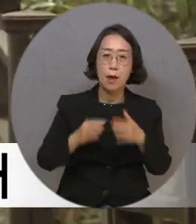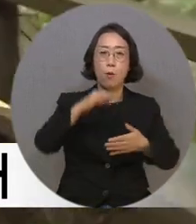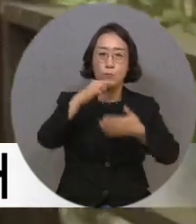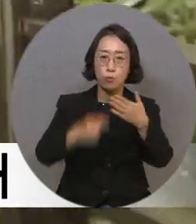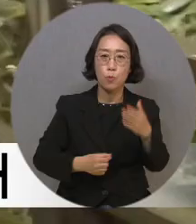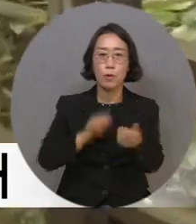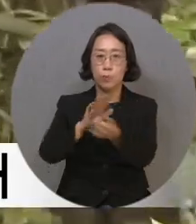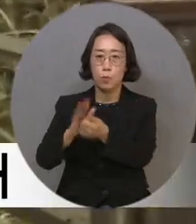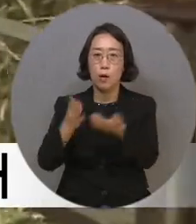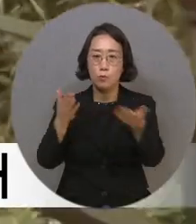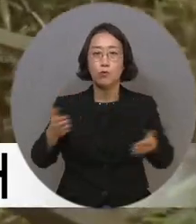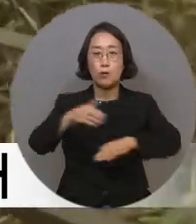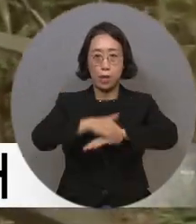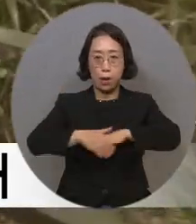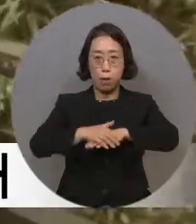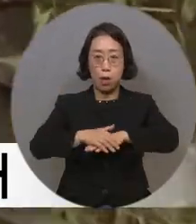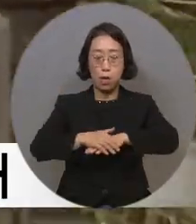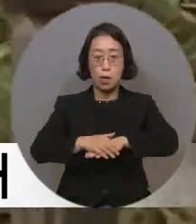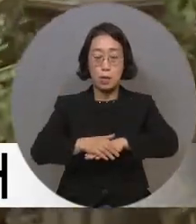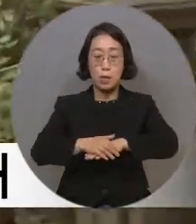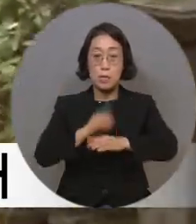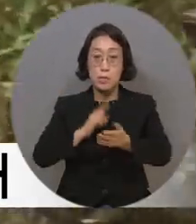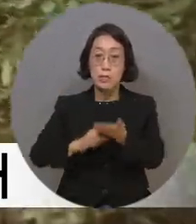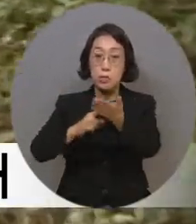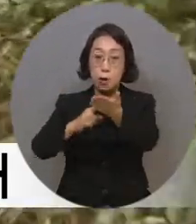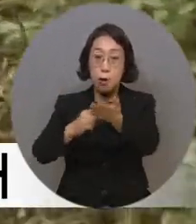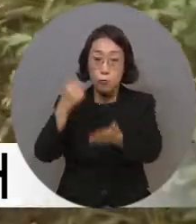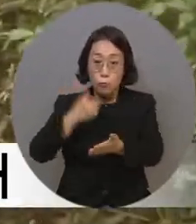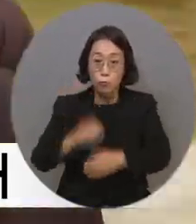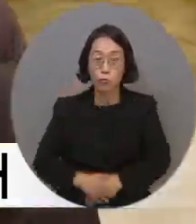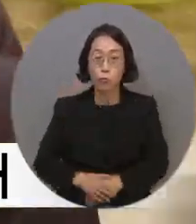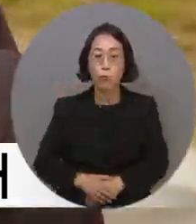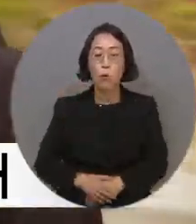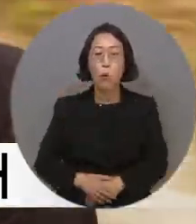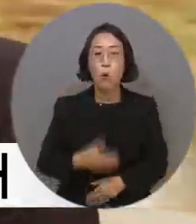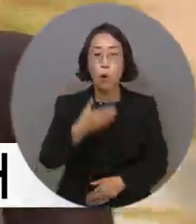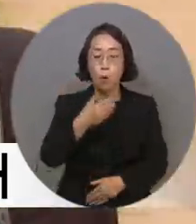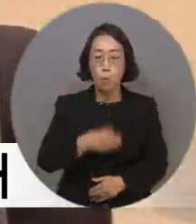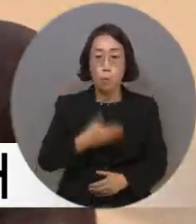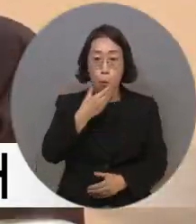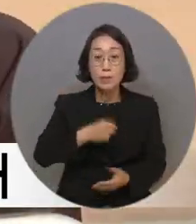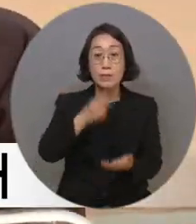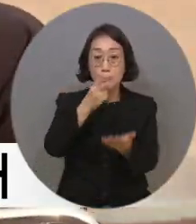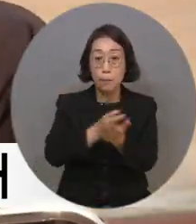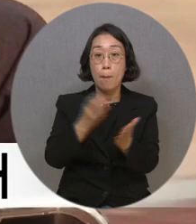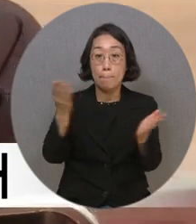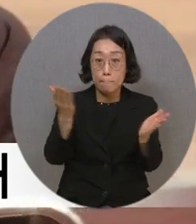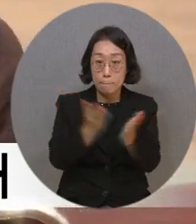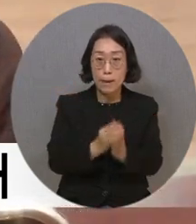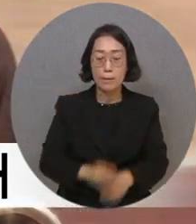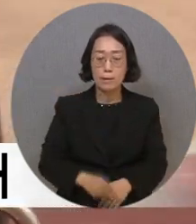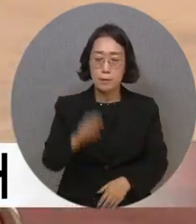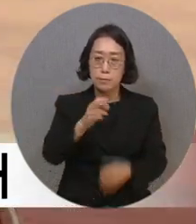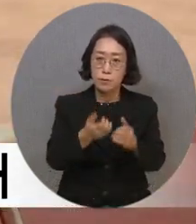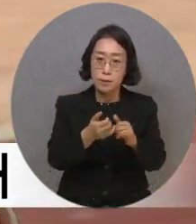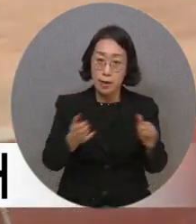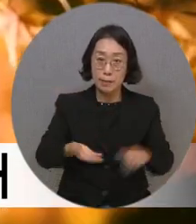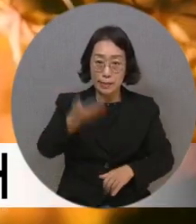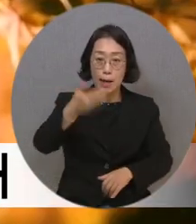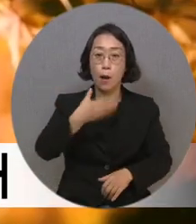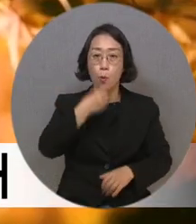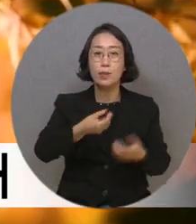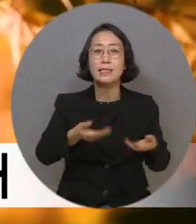예정입니다. 신청 대상은 노인복지법과 아동복지법, 장애인복지법 등에 따라 설립된 20명 이상의